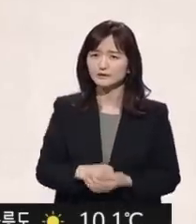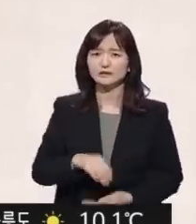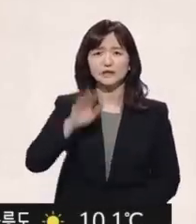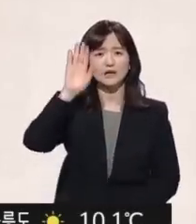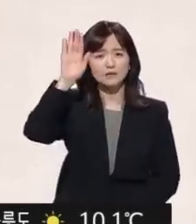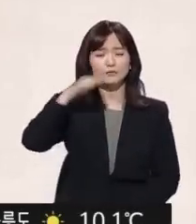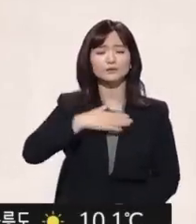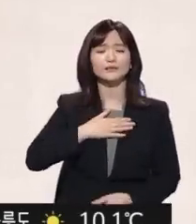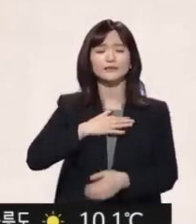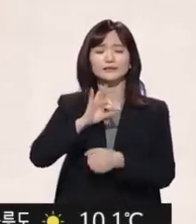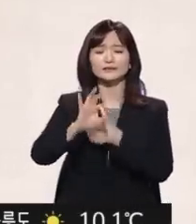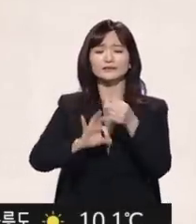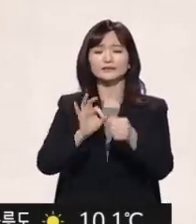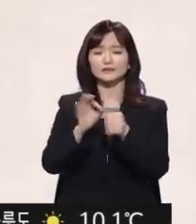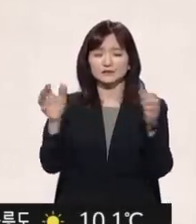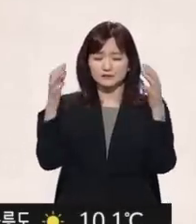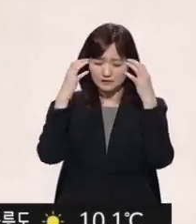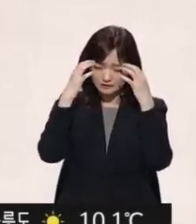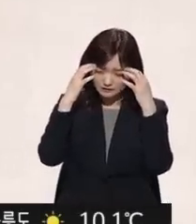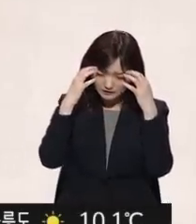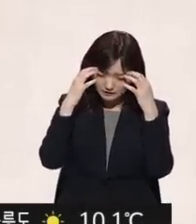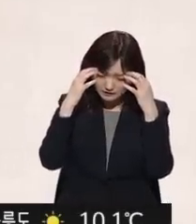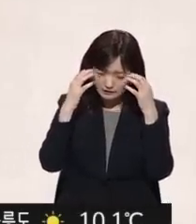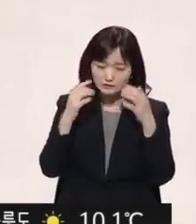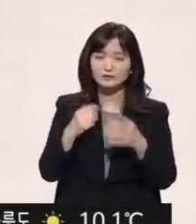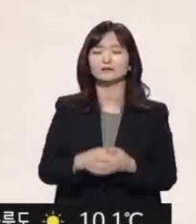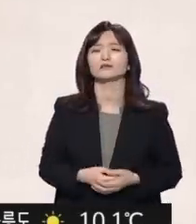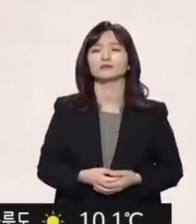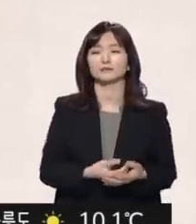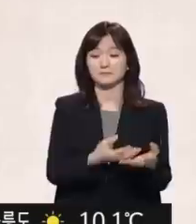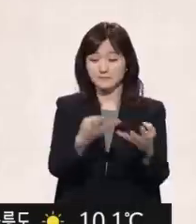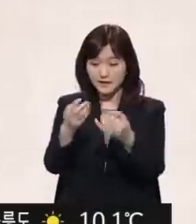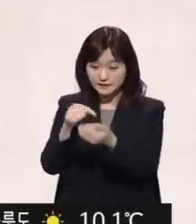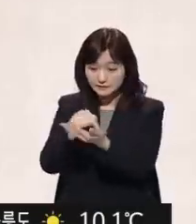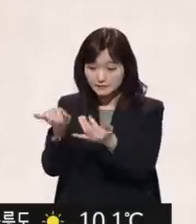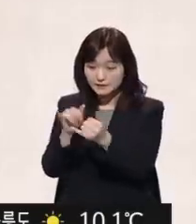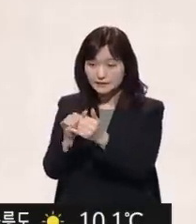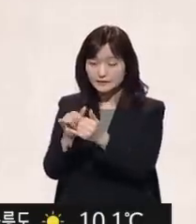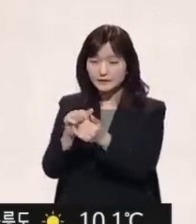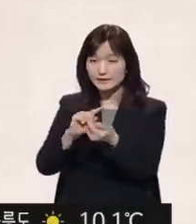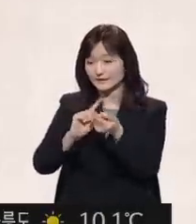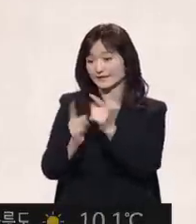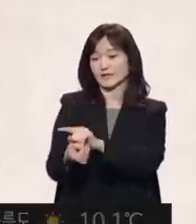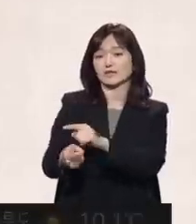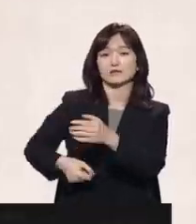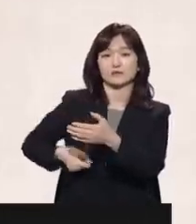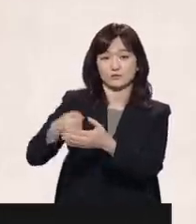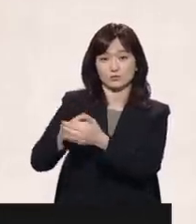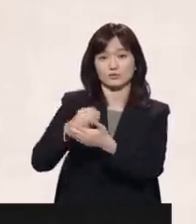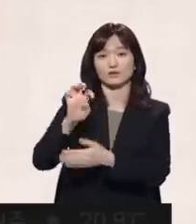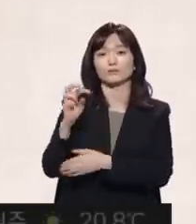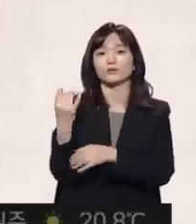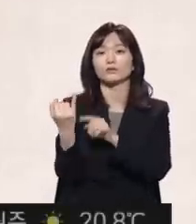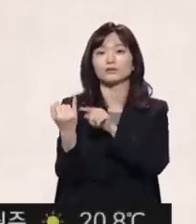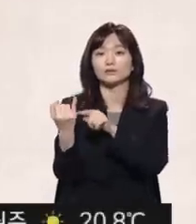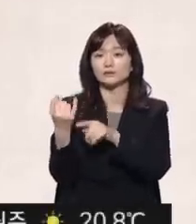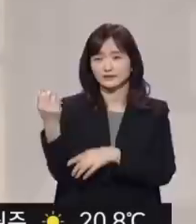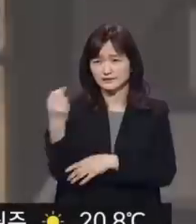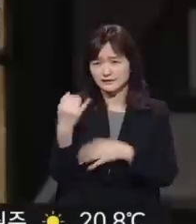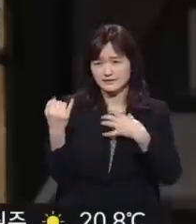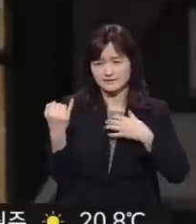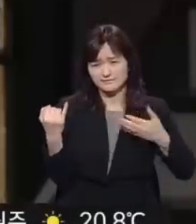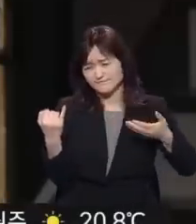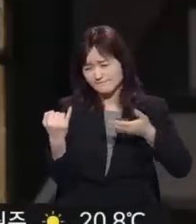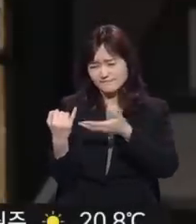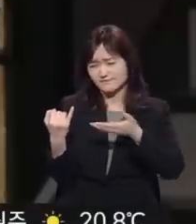10년 동안 시달릴 수 있다. 그런데 많은 피해자들을 대변해서 용기를 낸 표현은 씨를 다시는 괴롭게